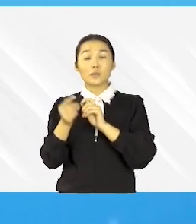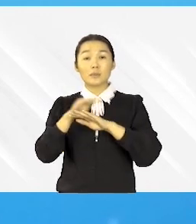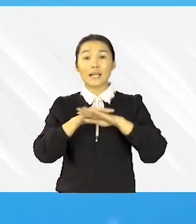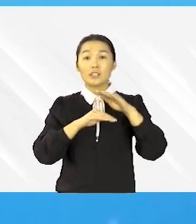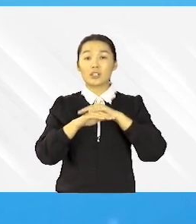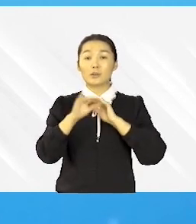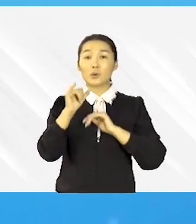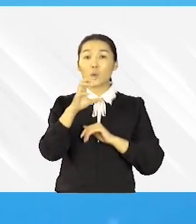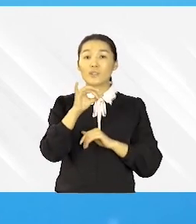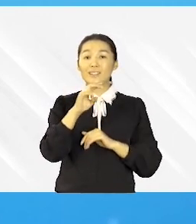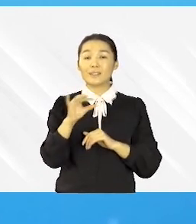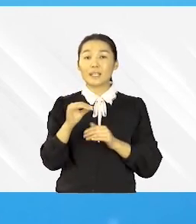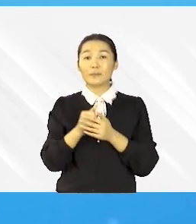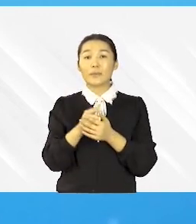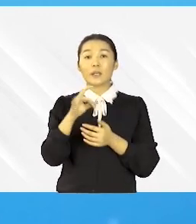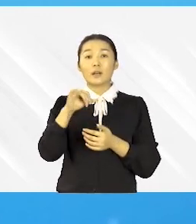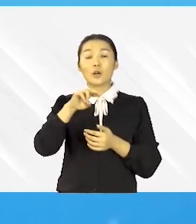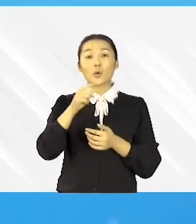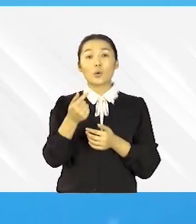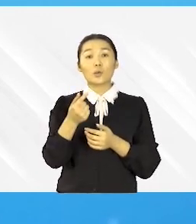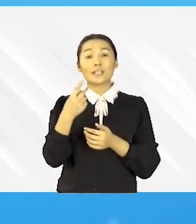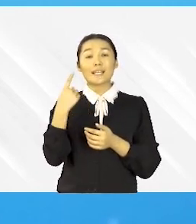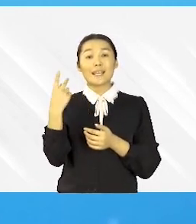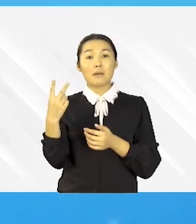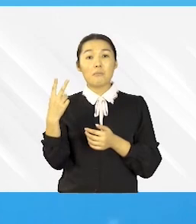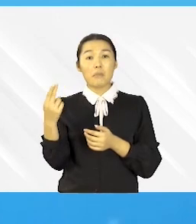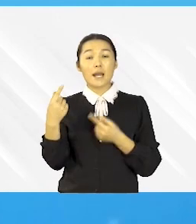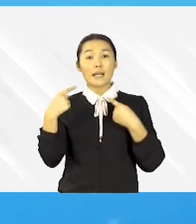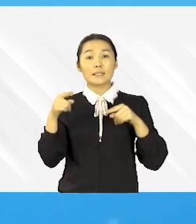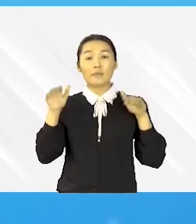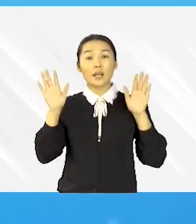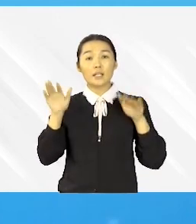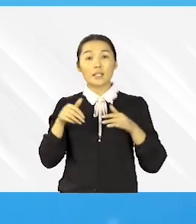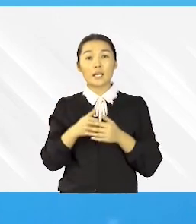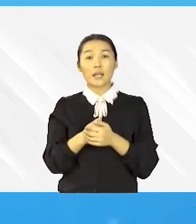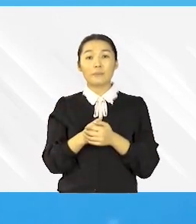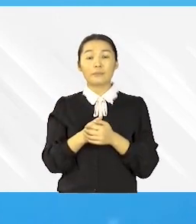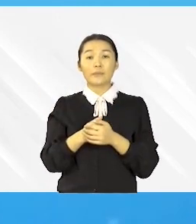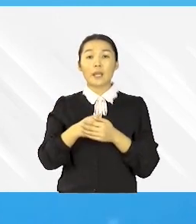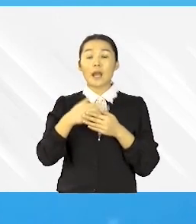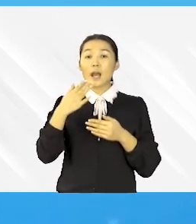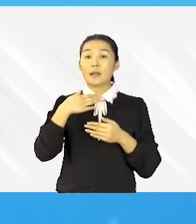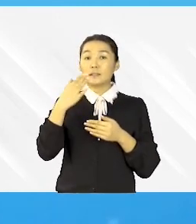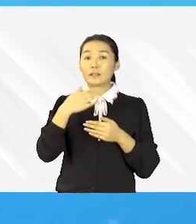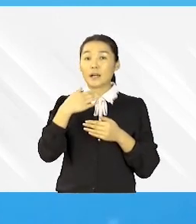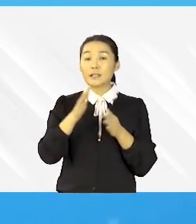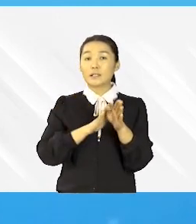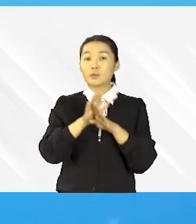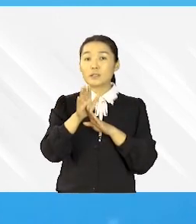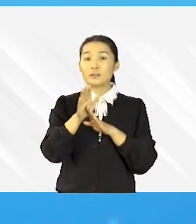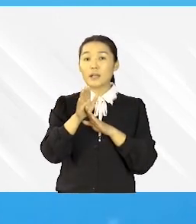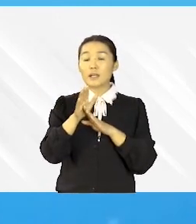Грудь несет три пары ходильных ног, у большинства крылья Дыхание осуществляется с